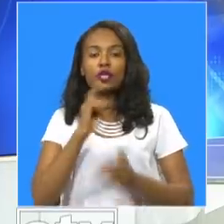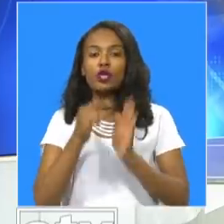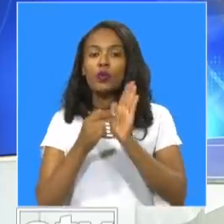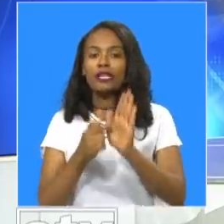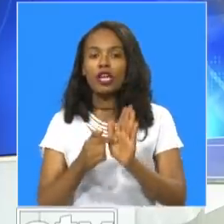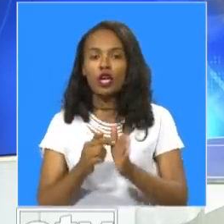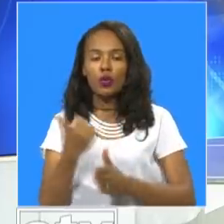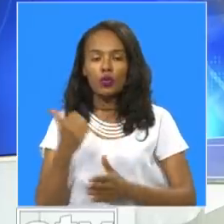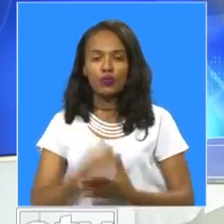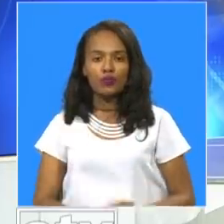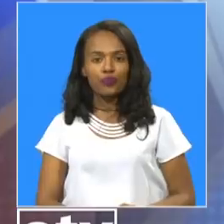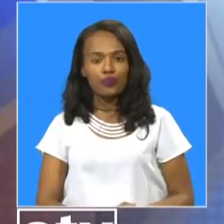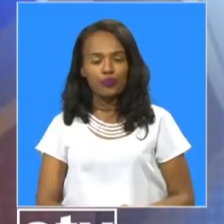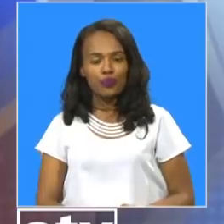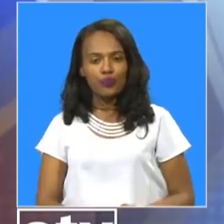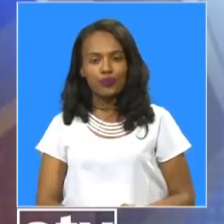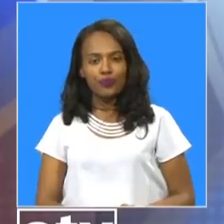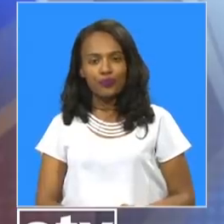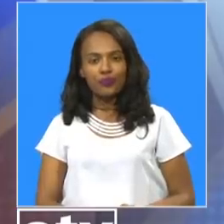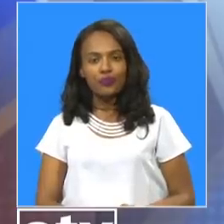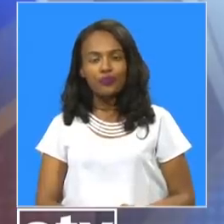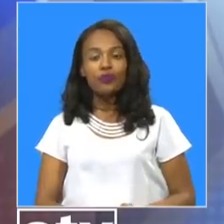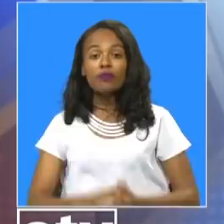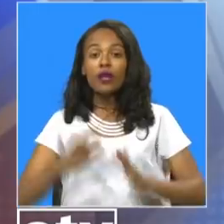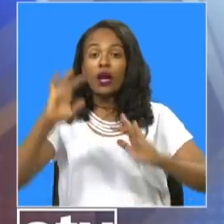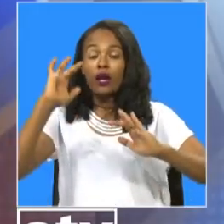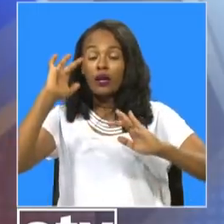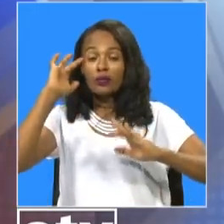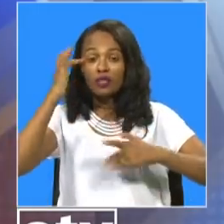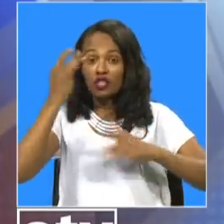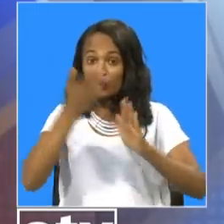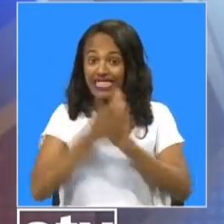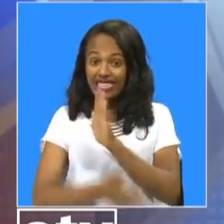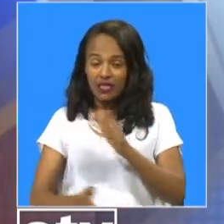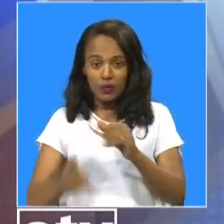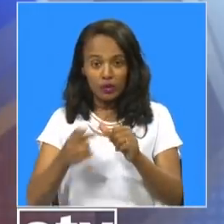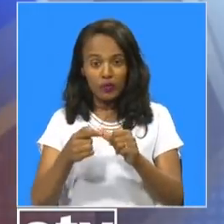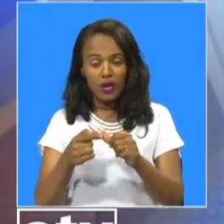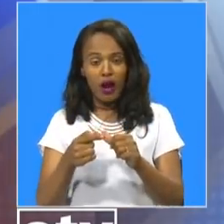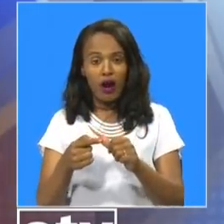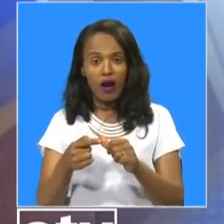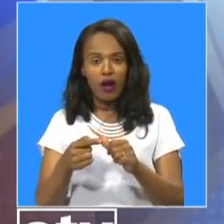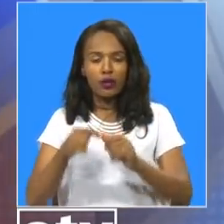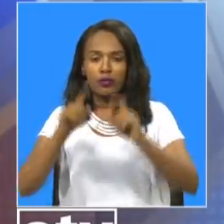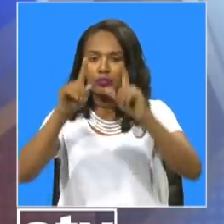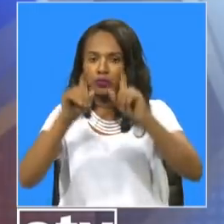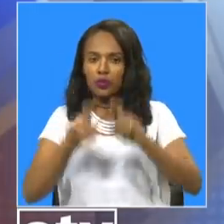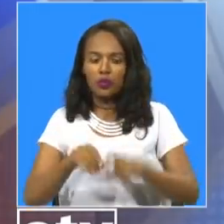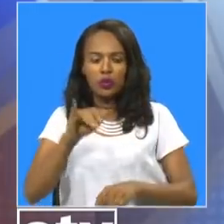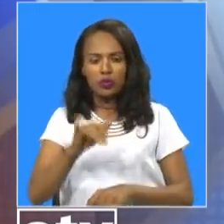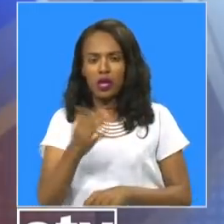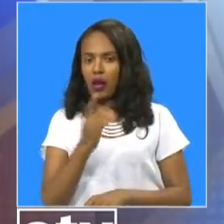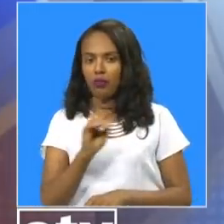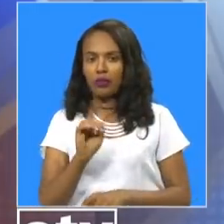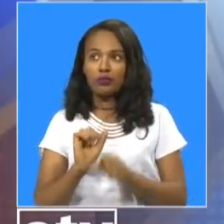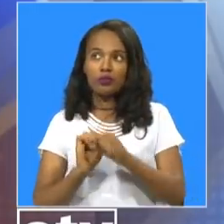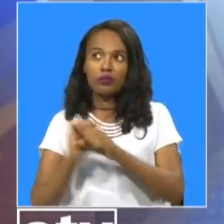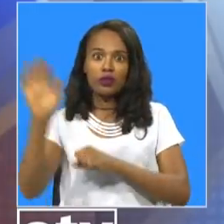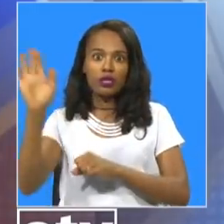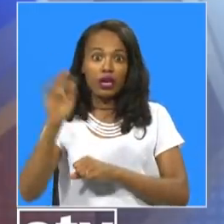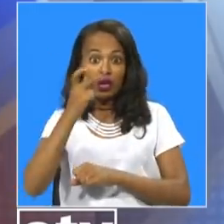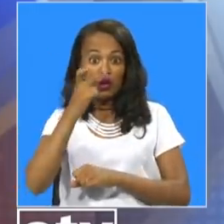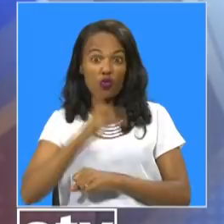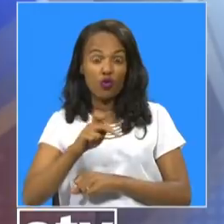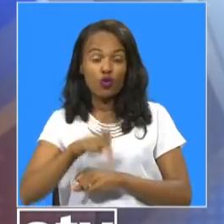የሚያሳየው? አዎ እንግዲህ ያው በሽታው ሲከሰት መጀመሪያ ምርመራው ዚም አልነበረም። የላክን ነበር ወደ ደቡብ